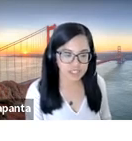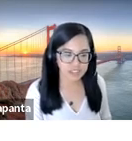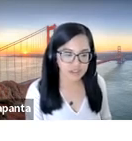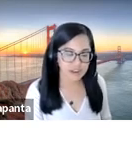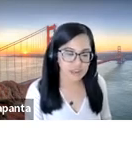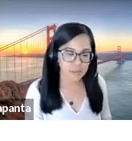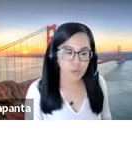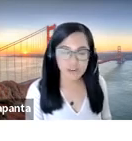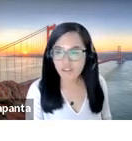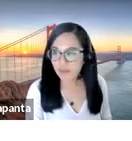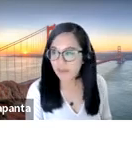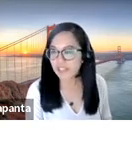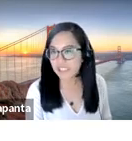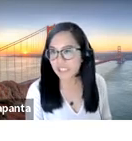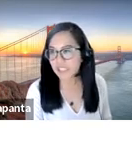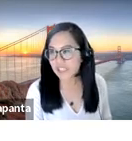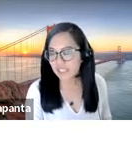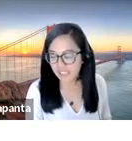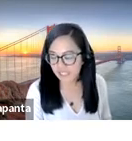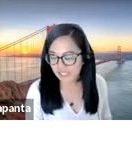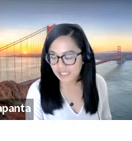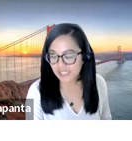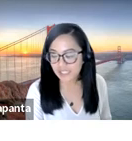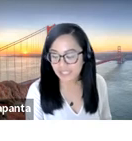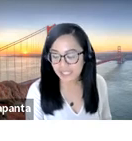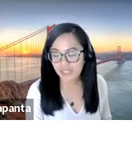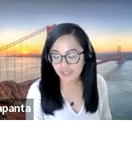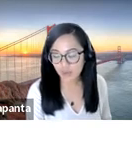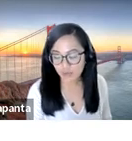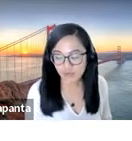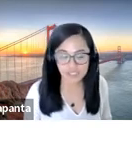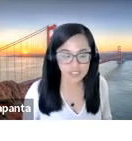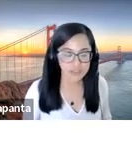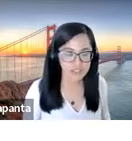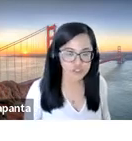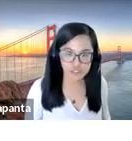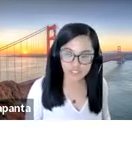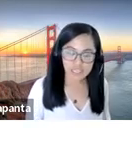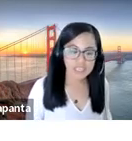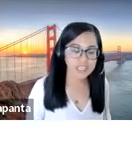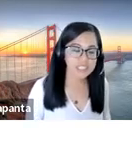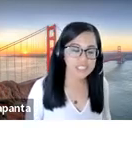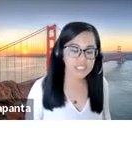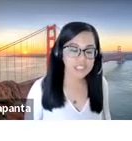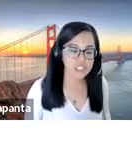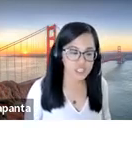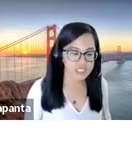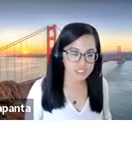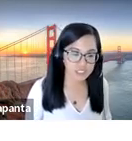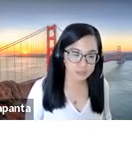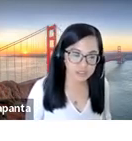listed one of them that's in the in the northern Sierra district is